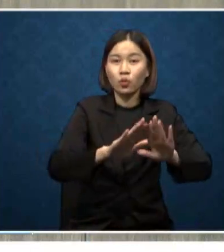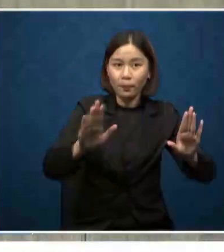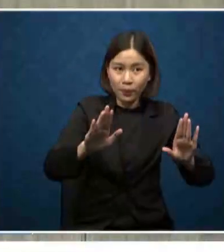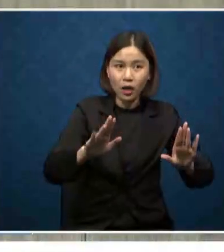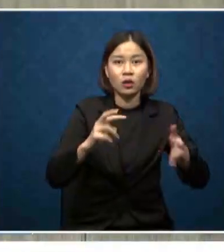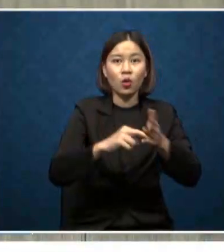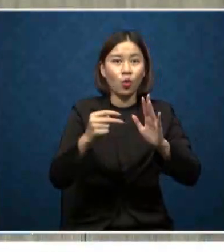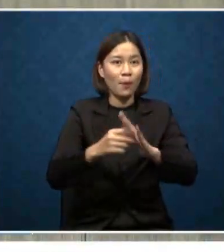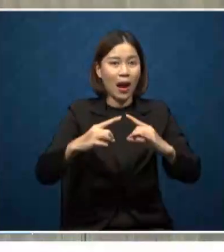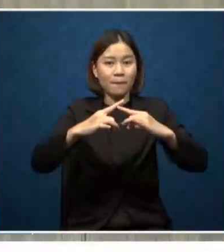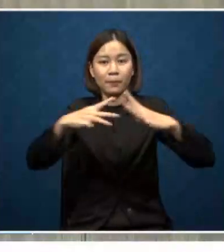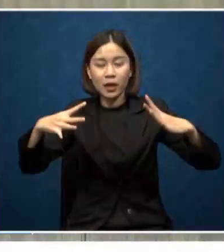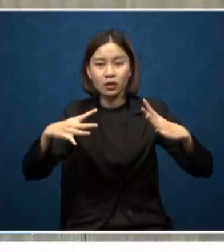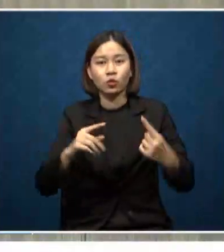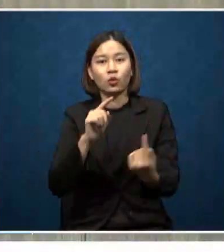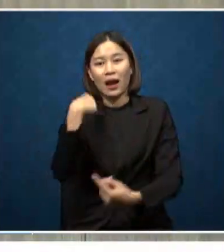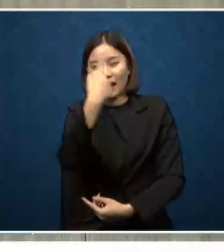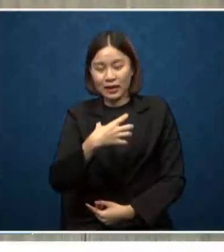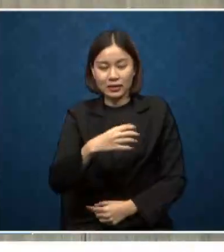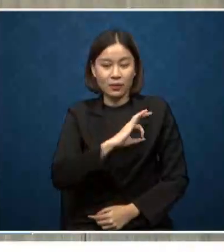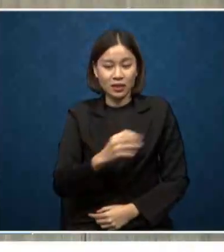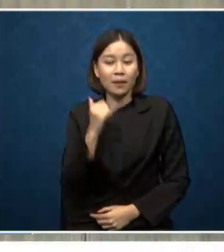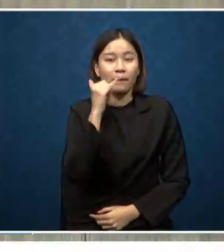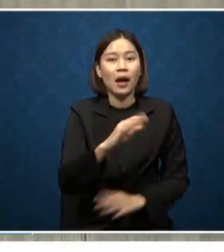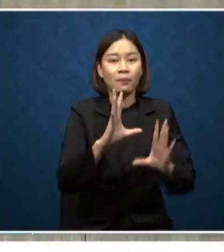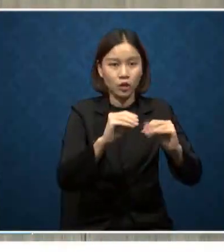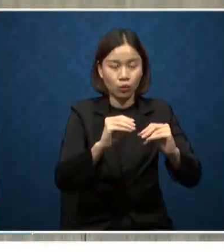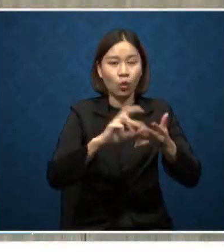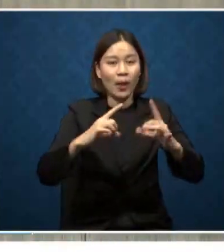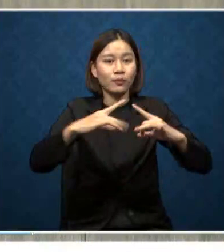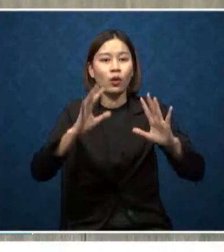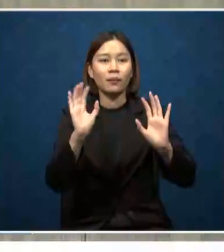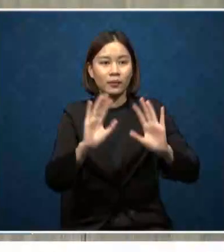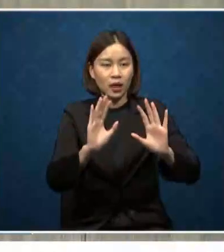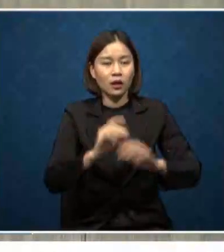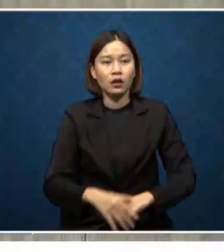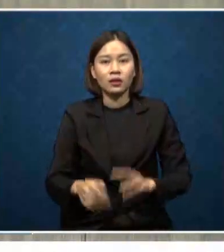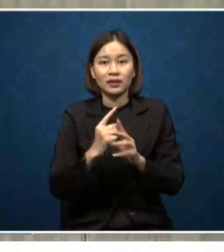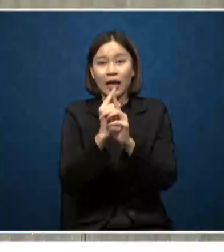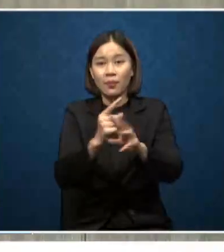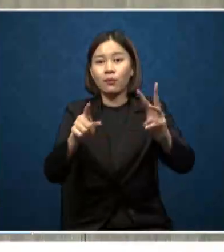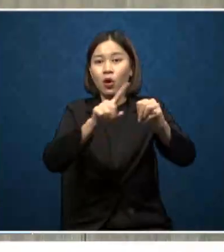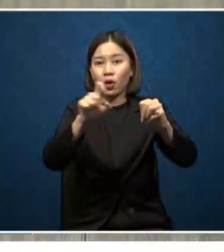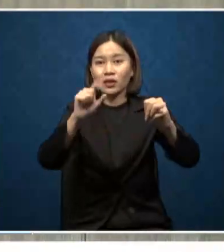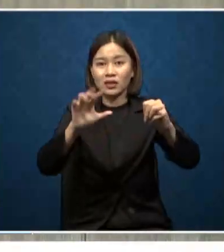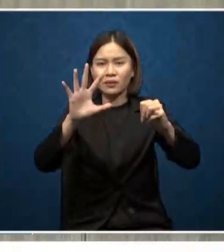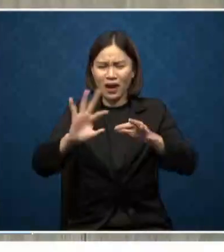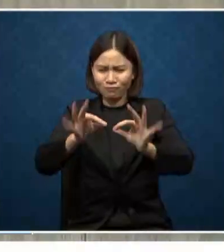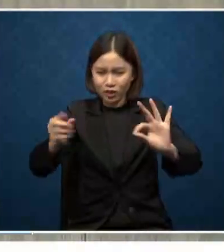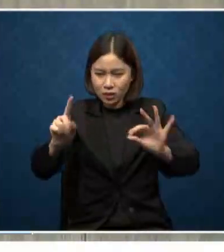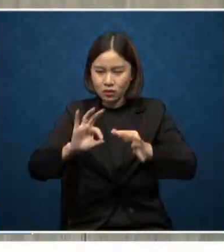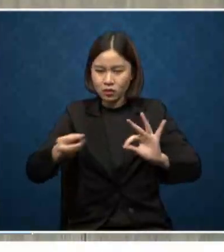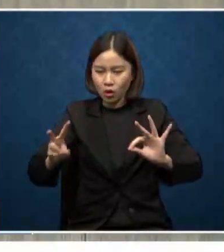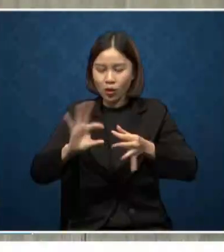ต้องไม่เป็นการขัดขวางต่อสมาชิกที่จะมาประชุมสภาได้ดังนั้นในมาตรา 125ทั้ง 4วรรคเนี่ยมันชัดเจนว่า